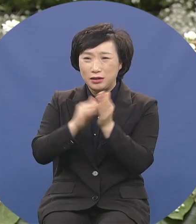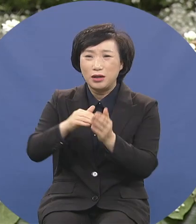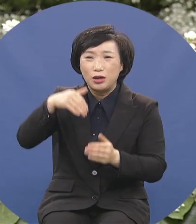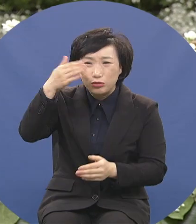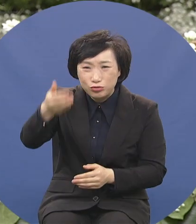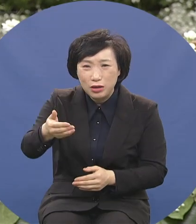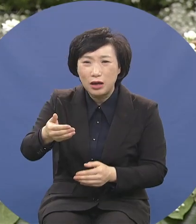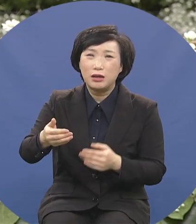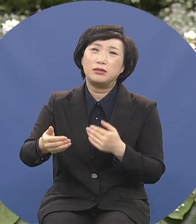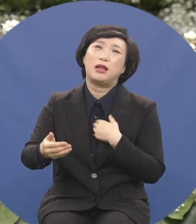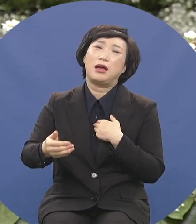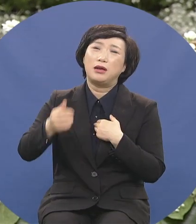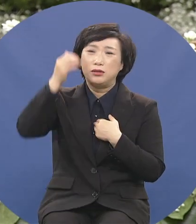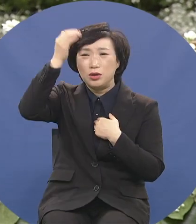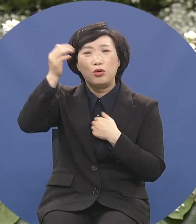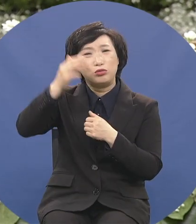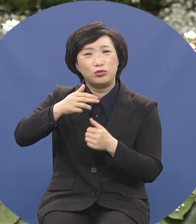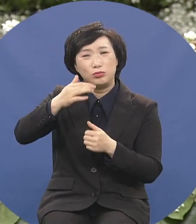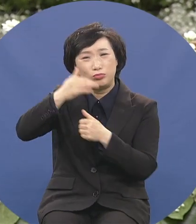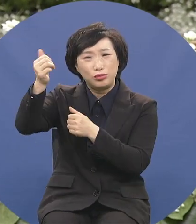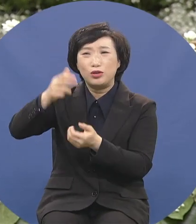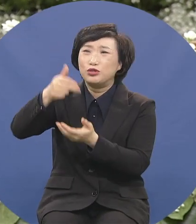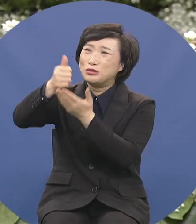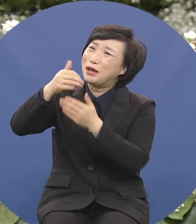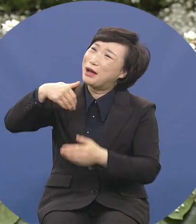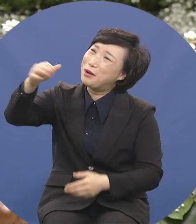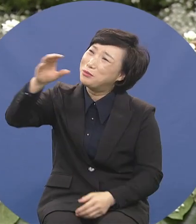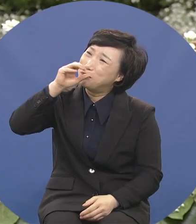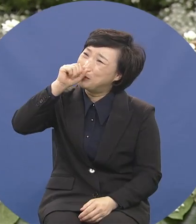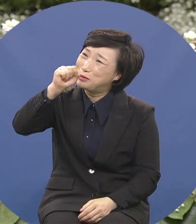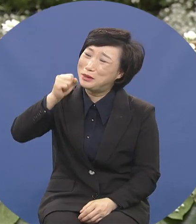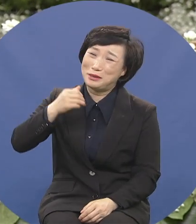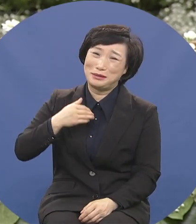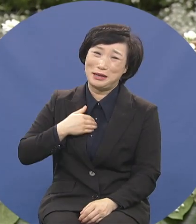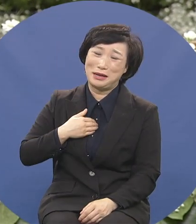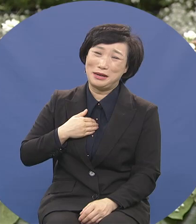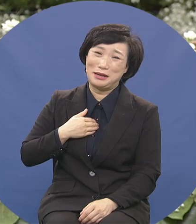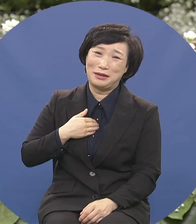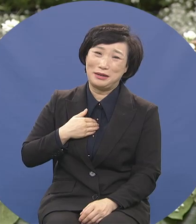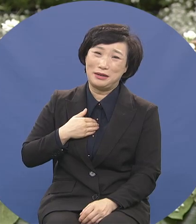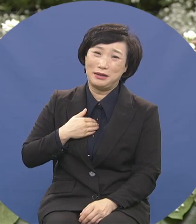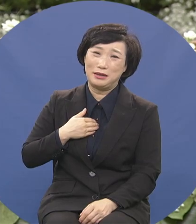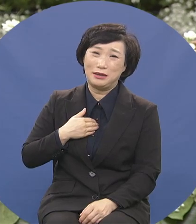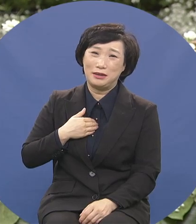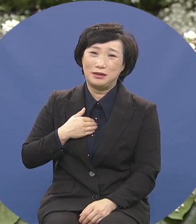다음에 내가 주님 앞에 갈 수 있어서 주님께서